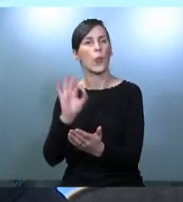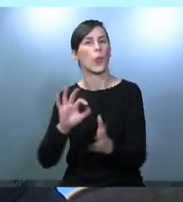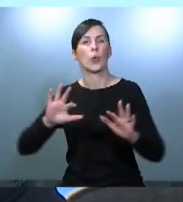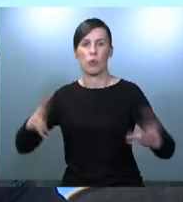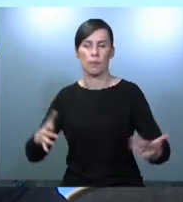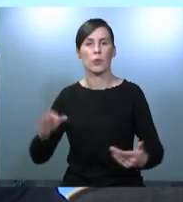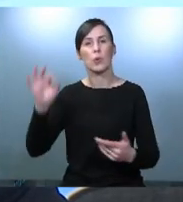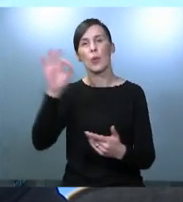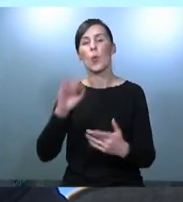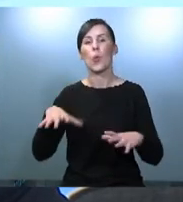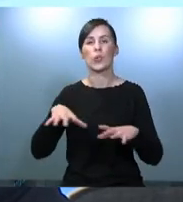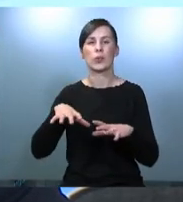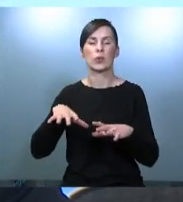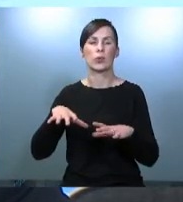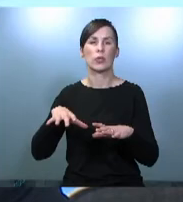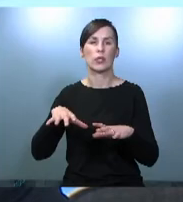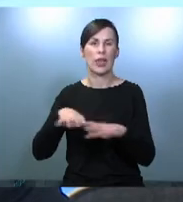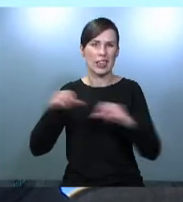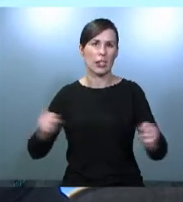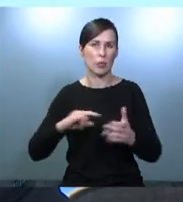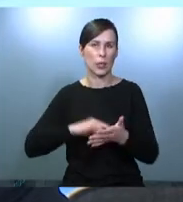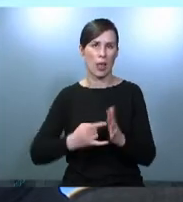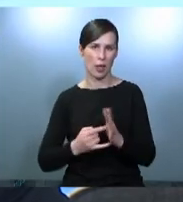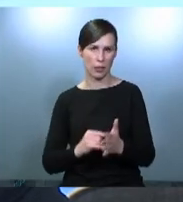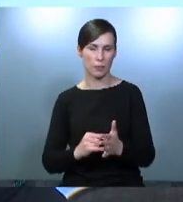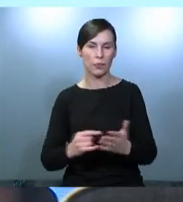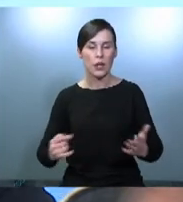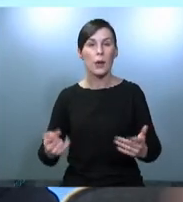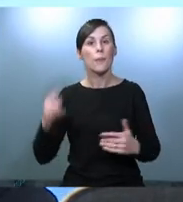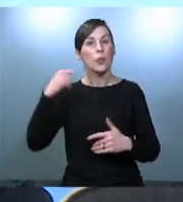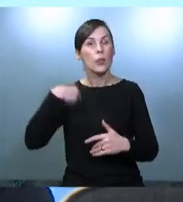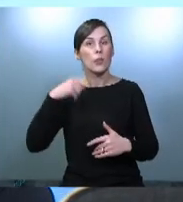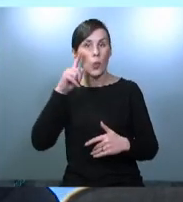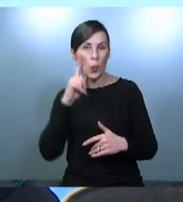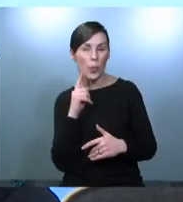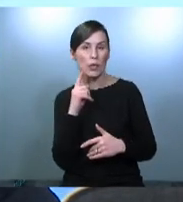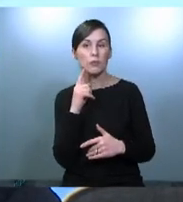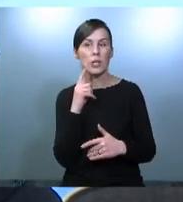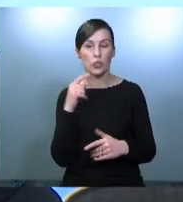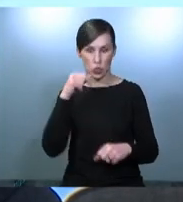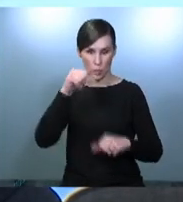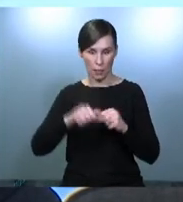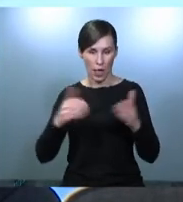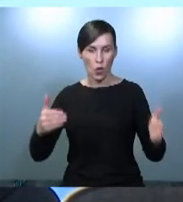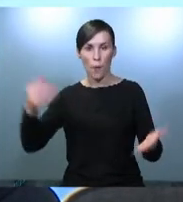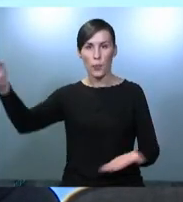planavimo komitetui, kad mes norim, kad į biudžetą, reiškia, šių metų būtų